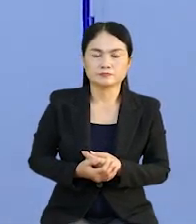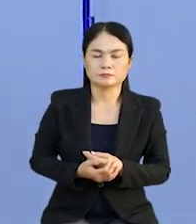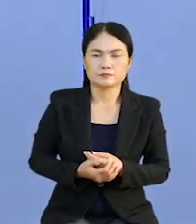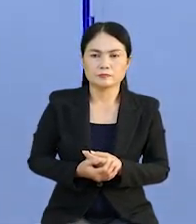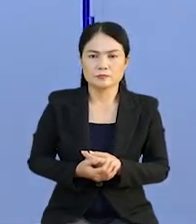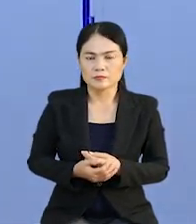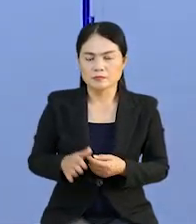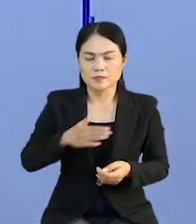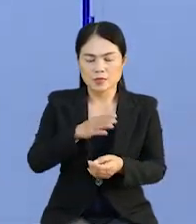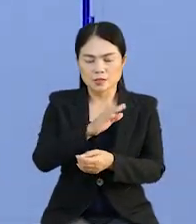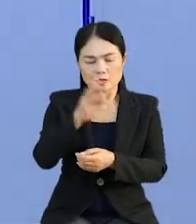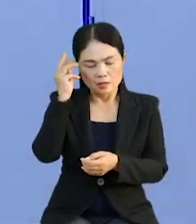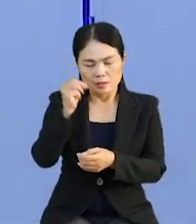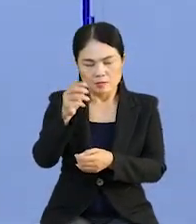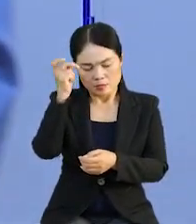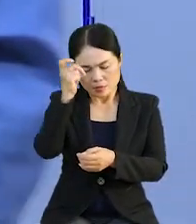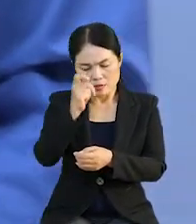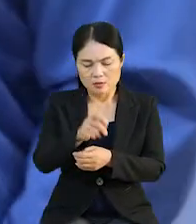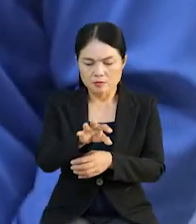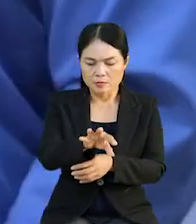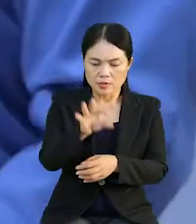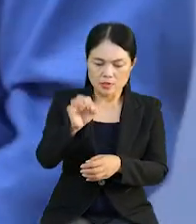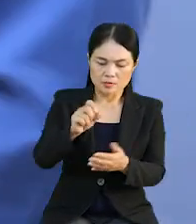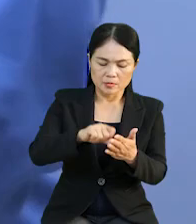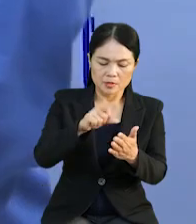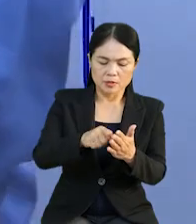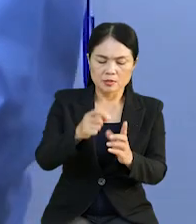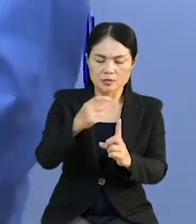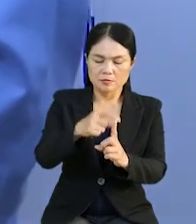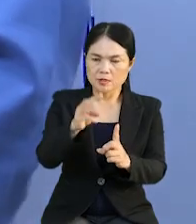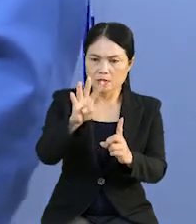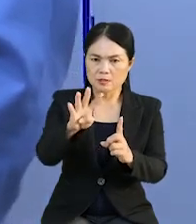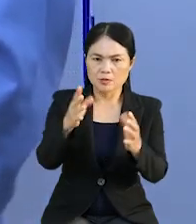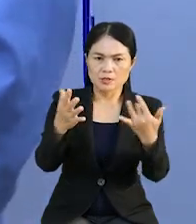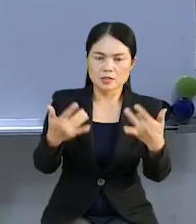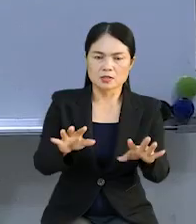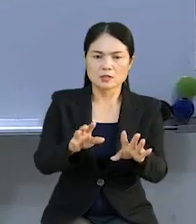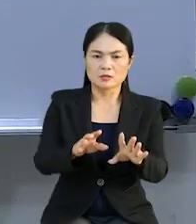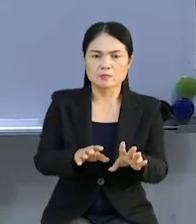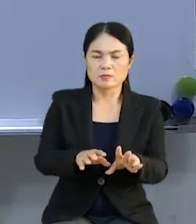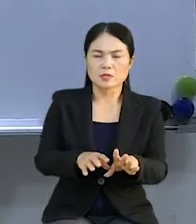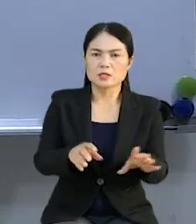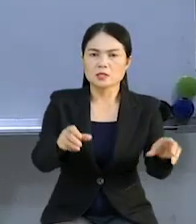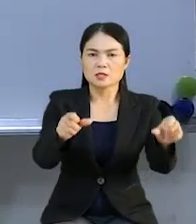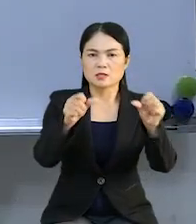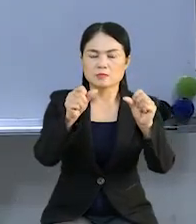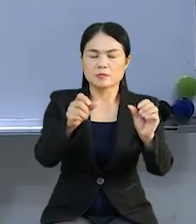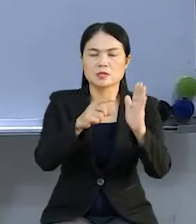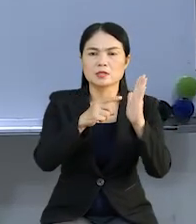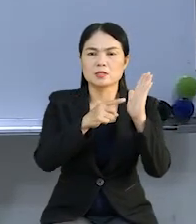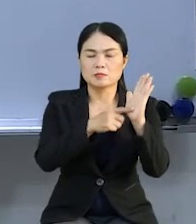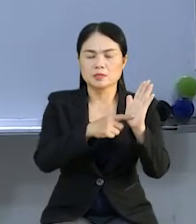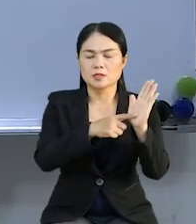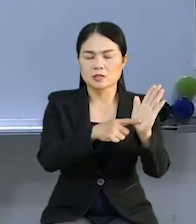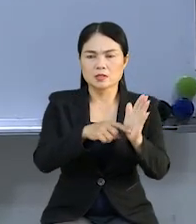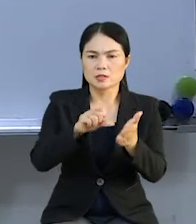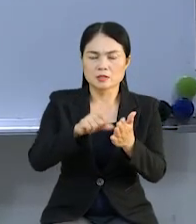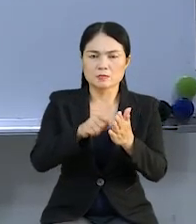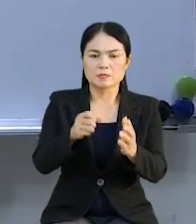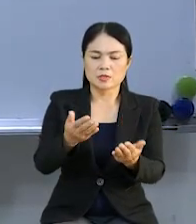បាទលោកគ្រូសង្ឃឹមថាកូនបានគិតបានរកអត្ថន័យនៃពាក្យទាំង4នេះរួចហើយដូច្នេះលោកគ្រូសូមបង្ហាញអត្ថន័យពាក្យទាំងអស់នេះ